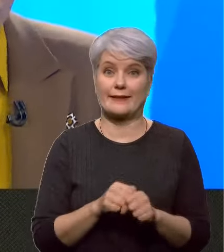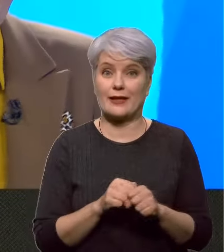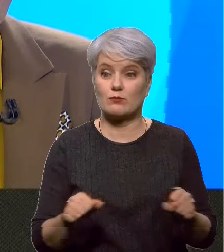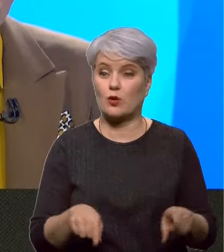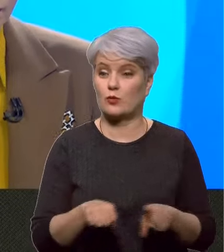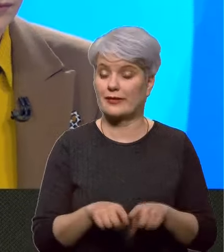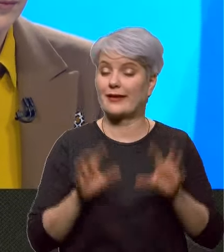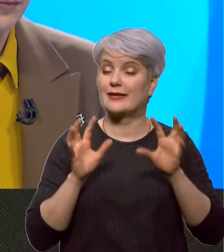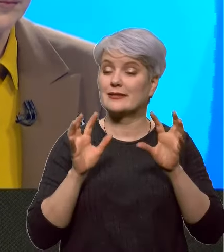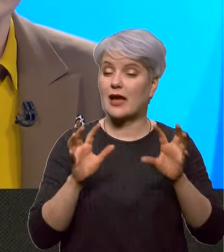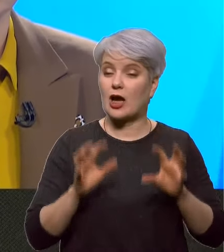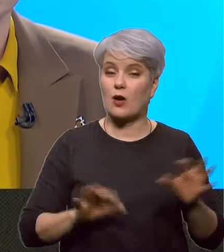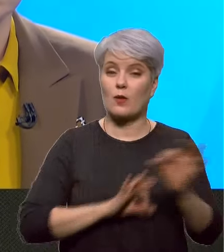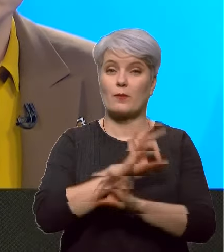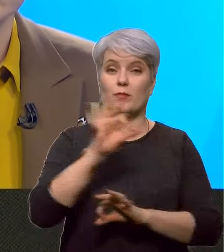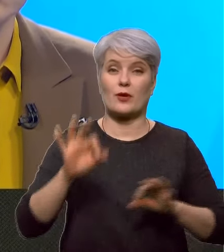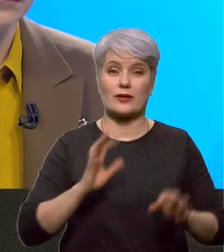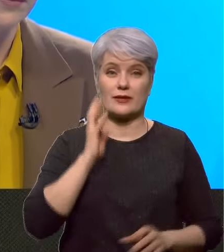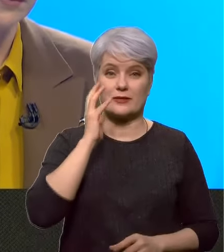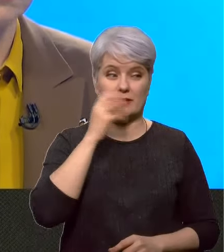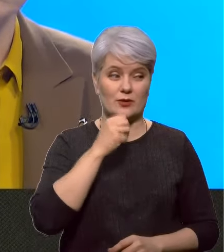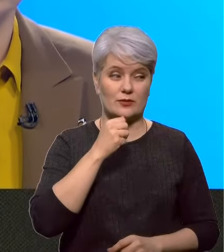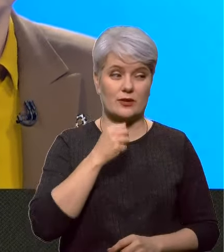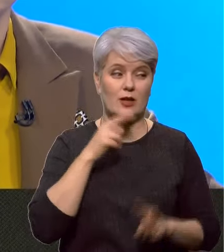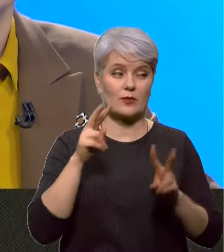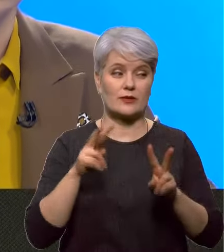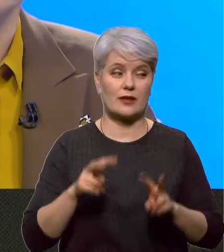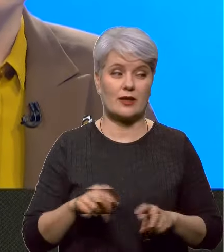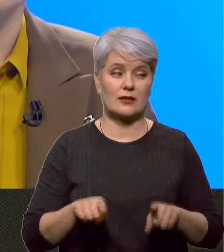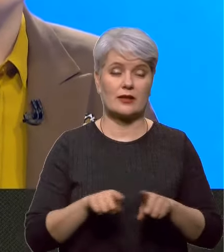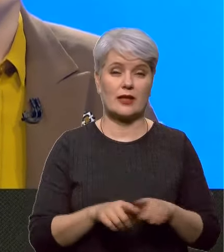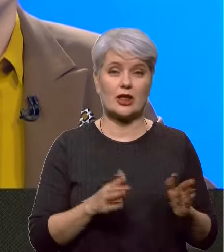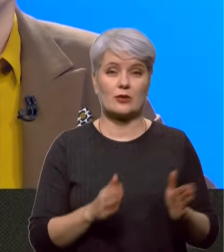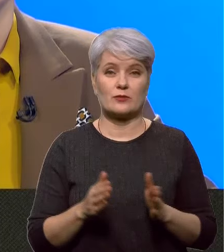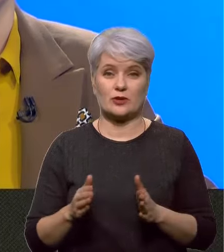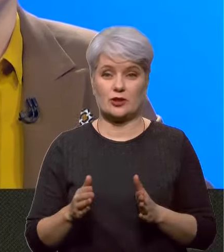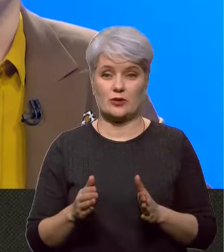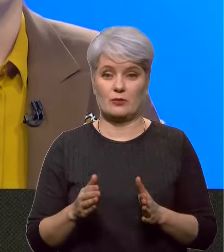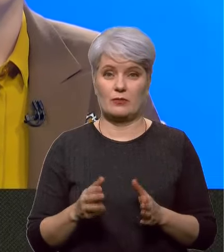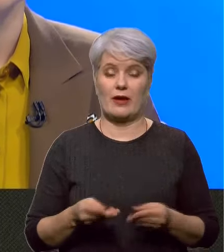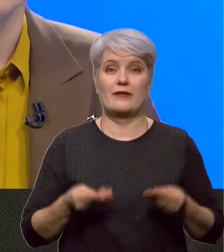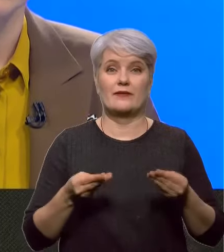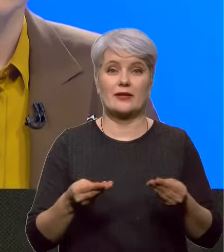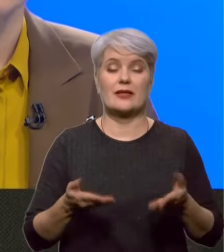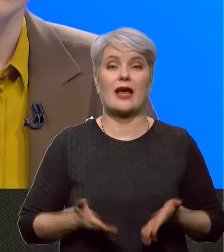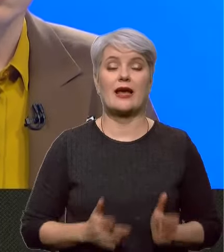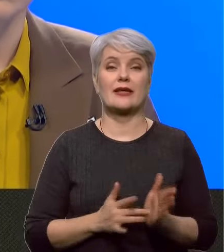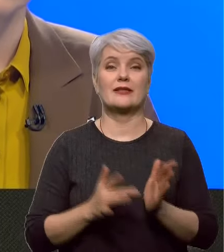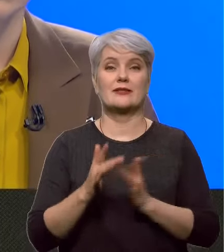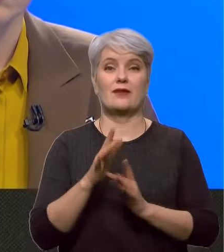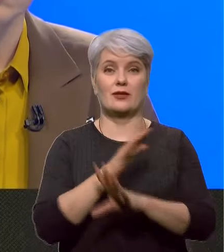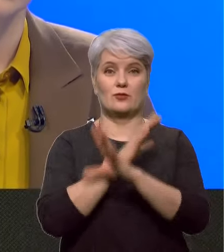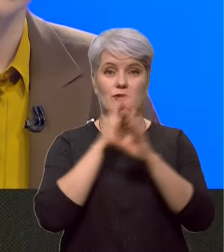законопроект мобілізаційний було розглядати таким чином. Розумієте, вносити його в різдвяну ніч без обговорення з